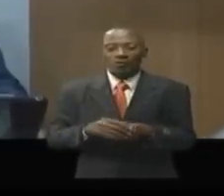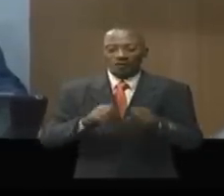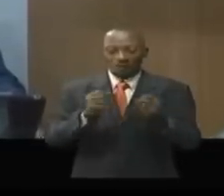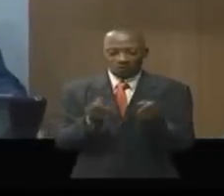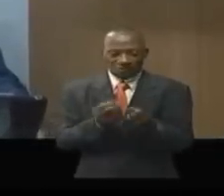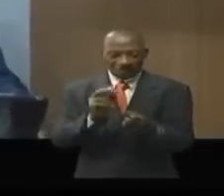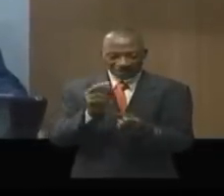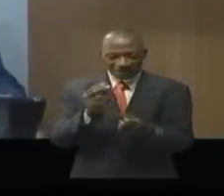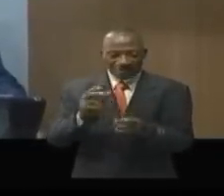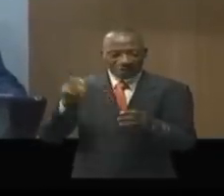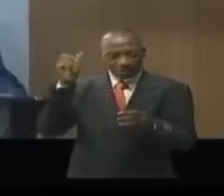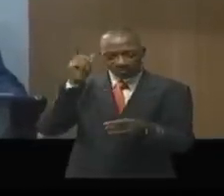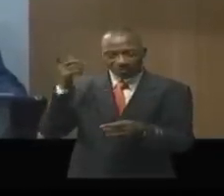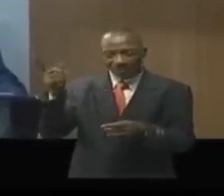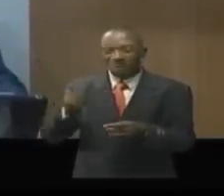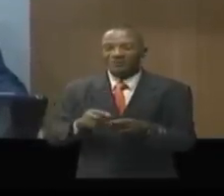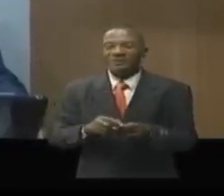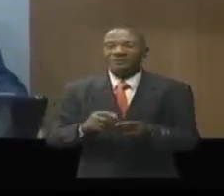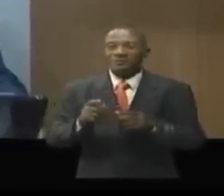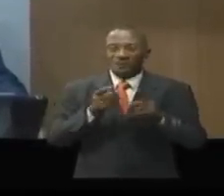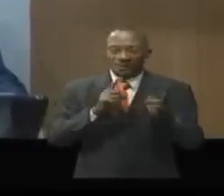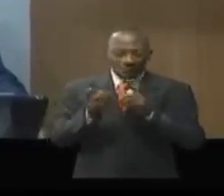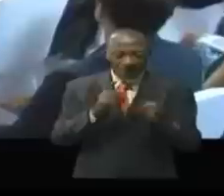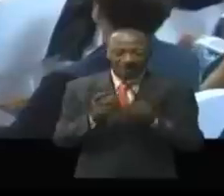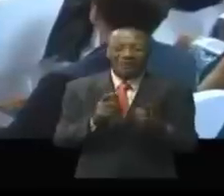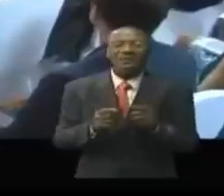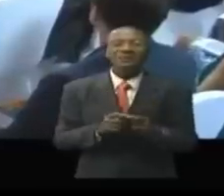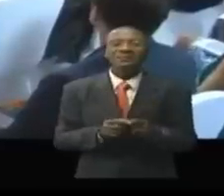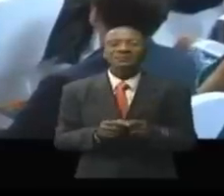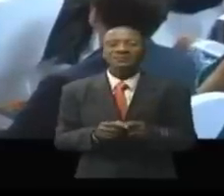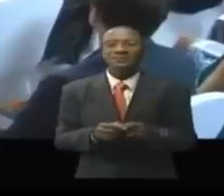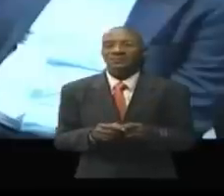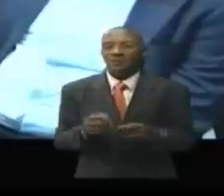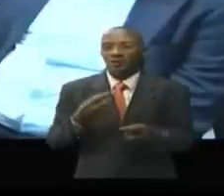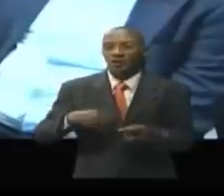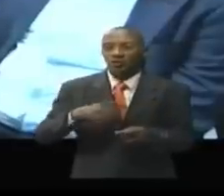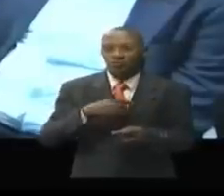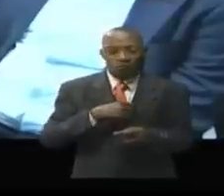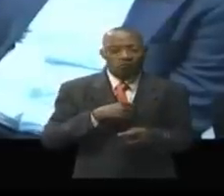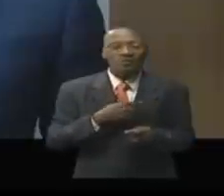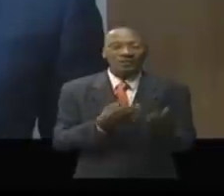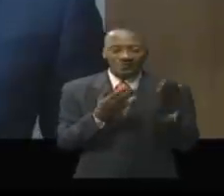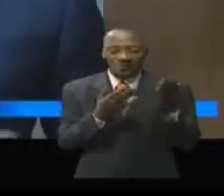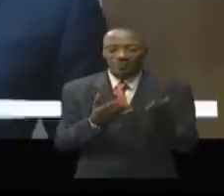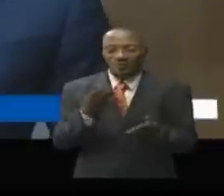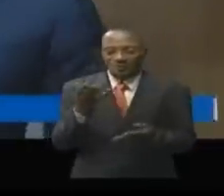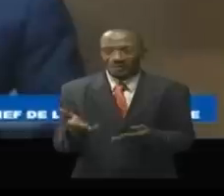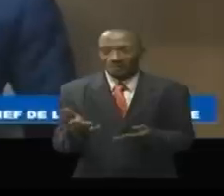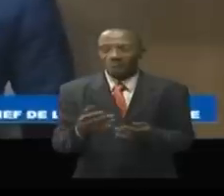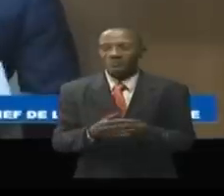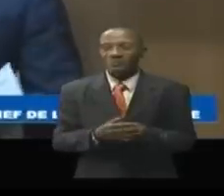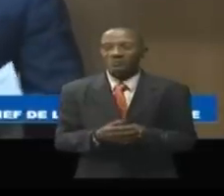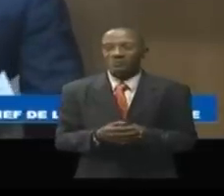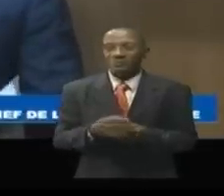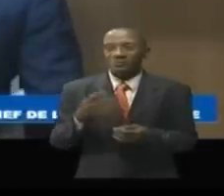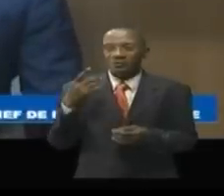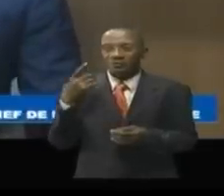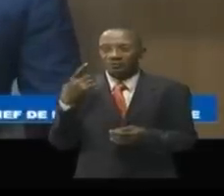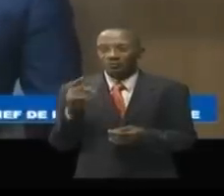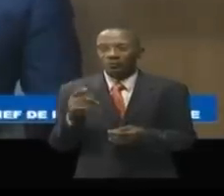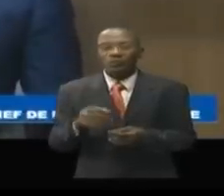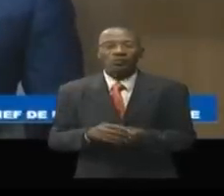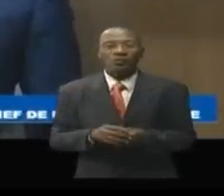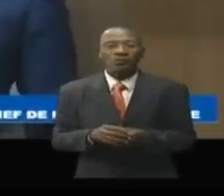les énergies vertes, et la décarbonisation rapide, nécessité de pouvoir harmoniser